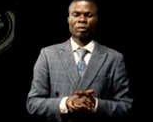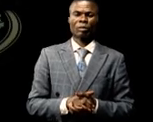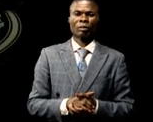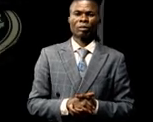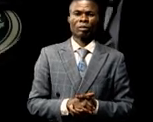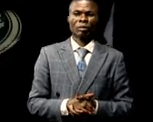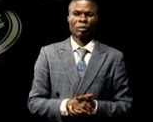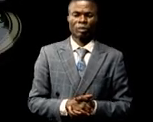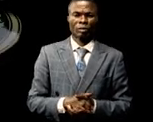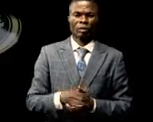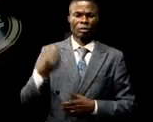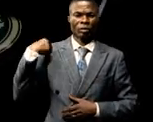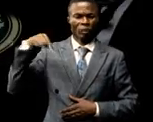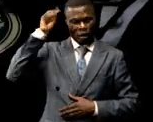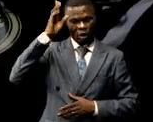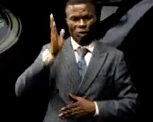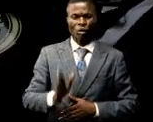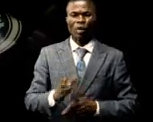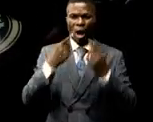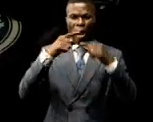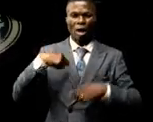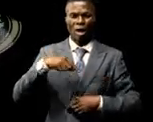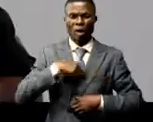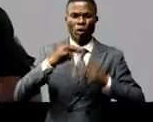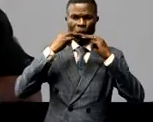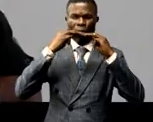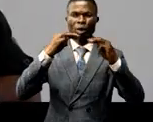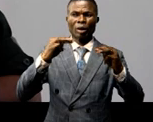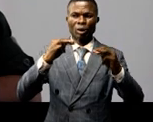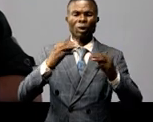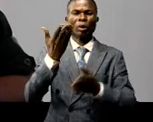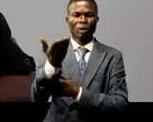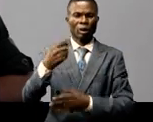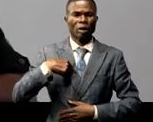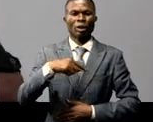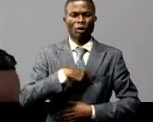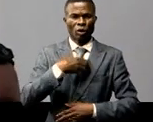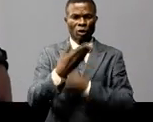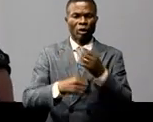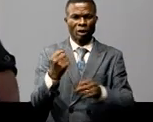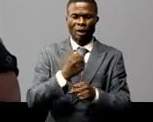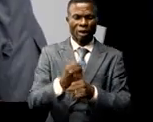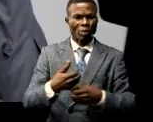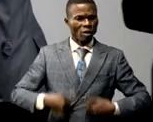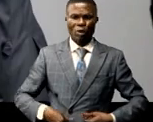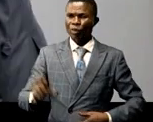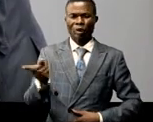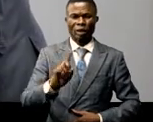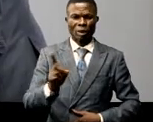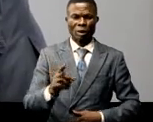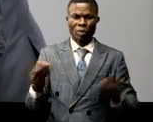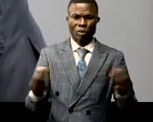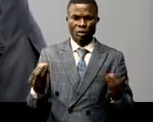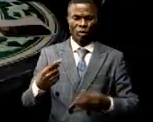C'est le gouverneur qui nous a adressé un message. Nous demandons de travailler sans relâche afin que